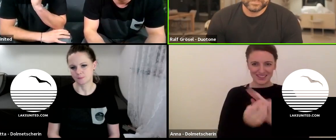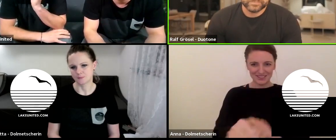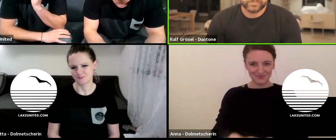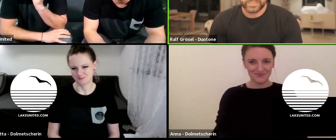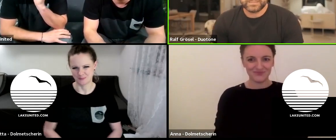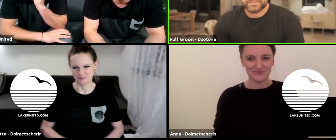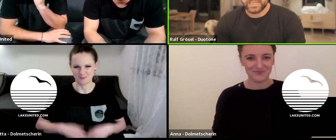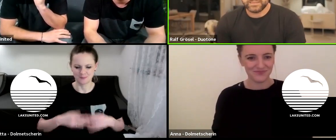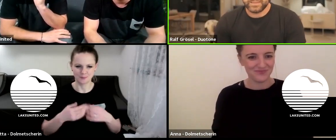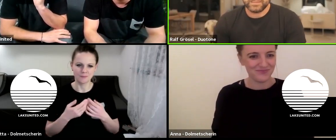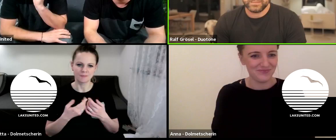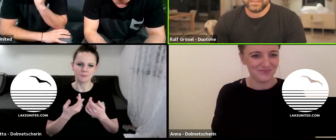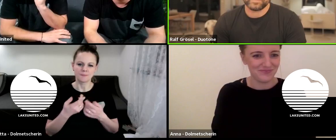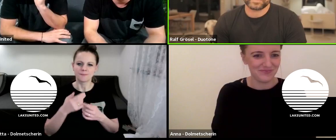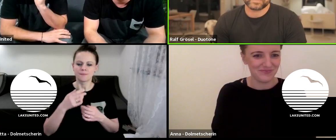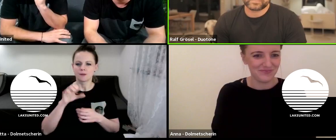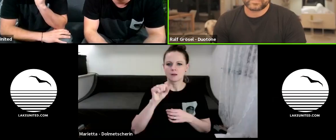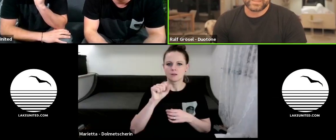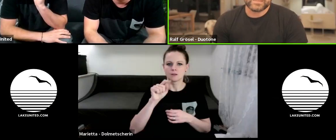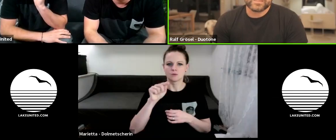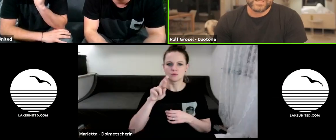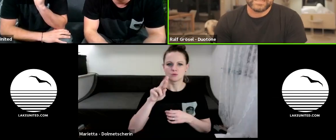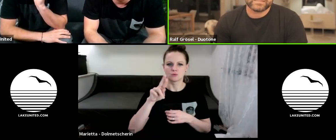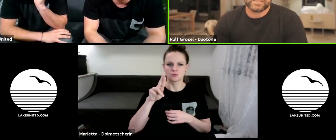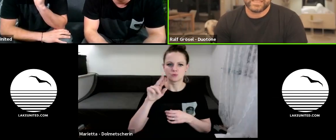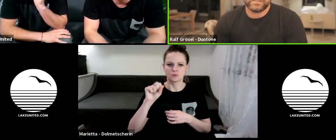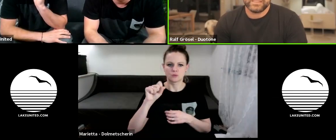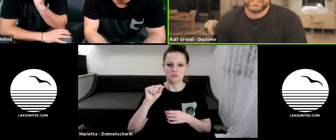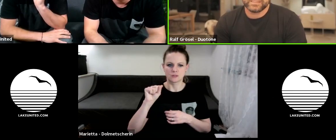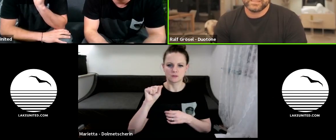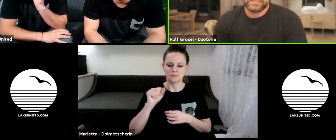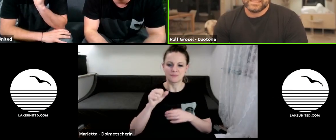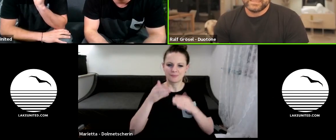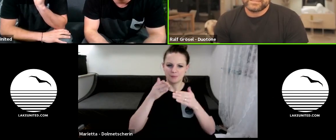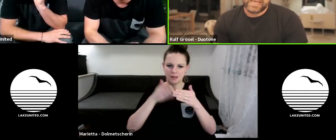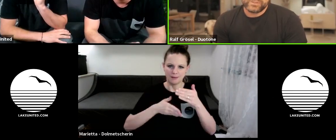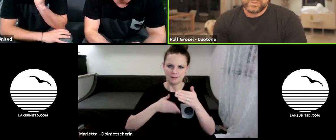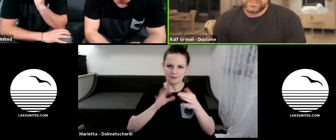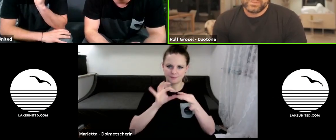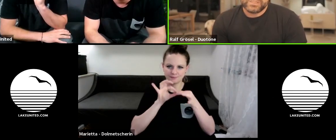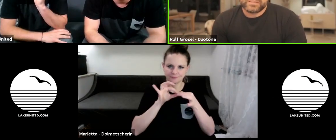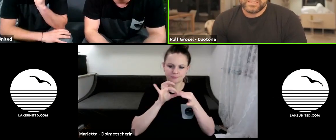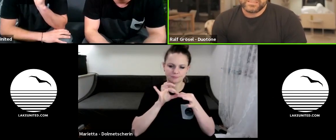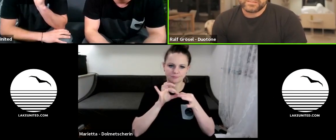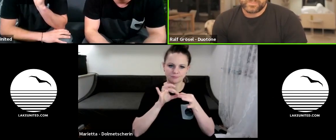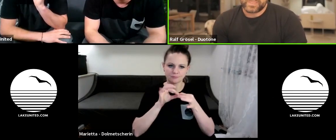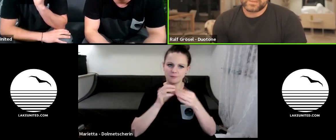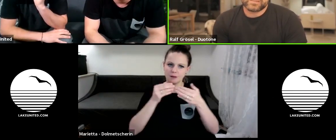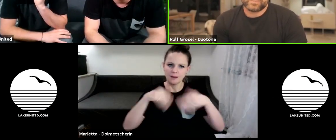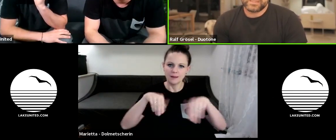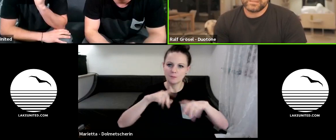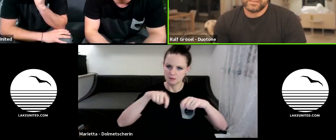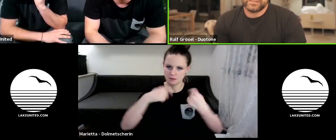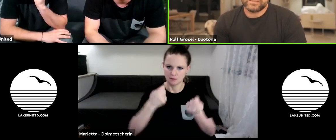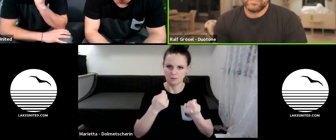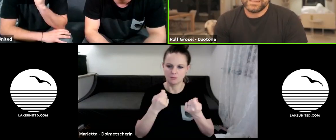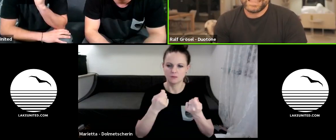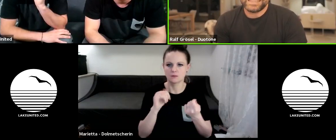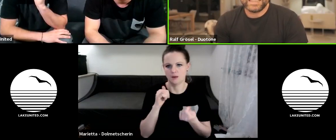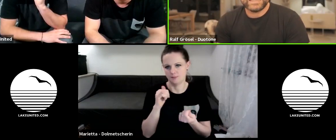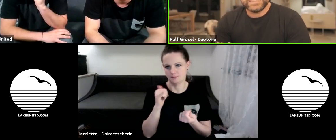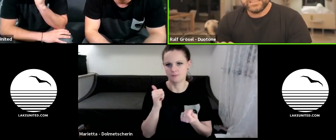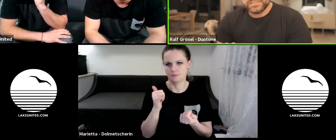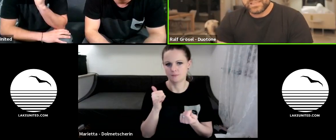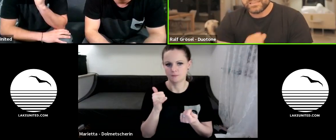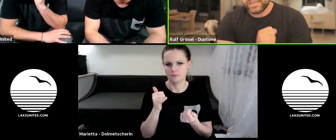Also bei den Strut-Enden ist man letztendlich dadurch limitiert, dass man die